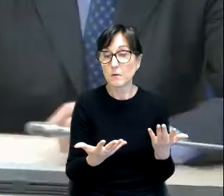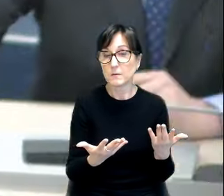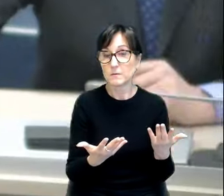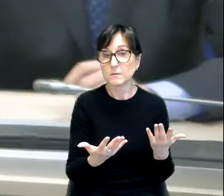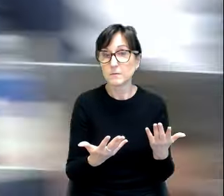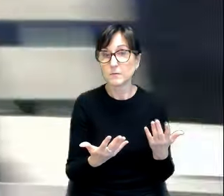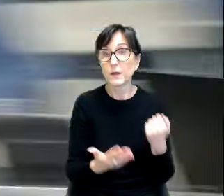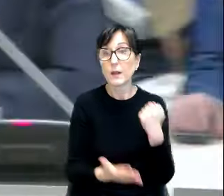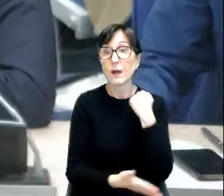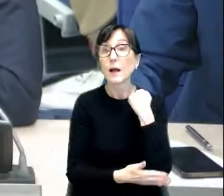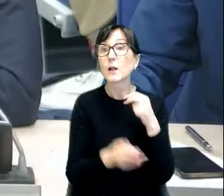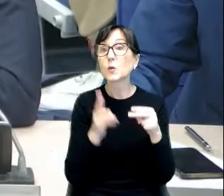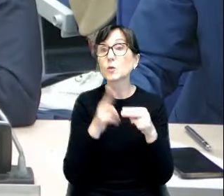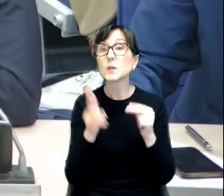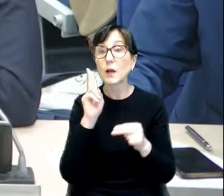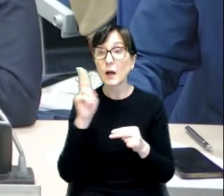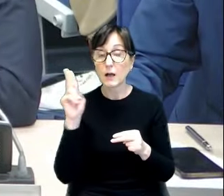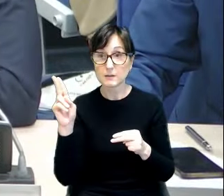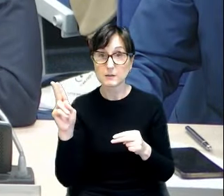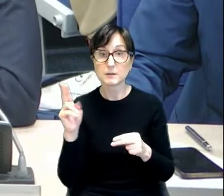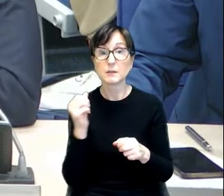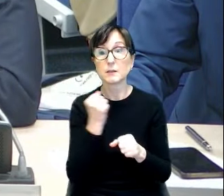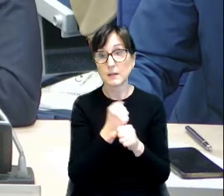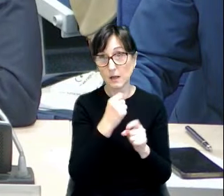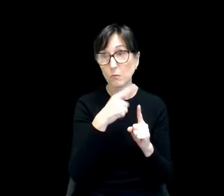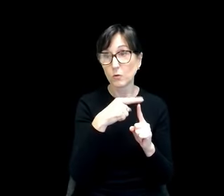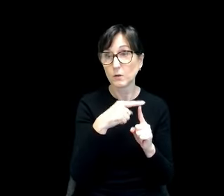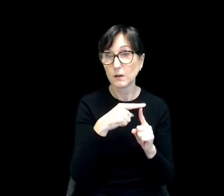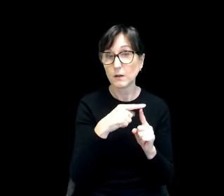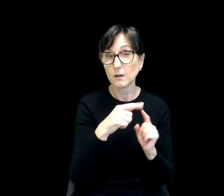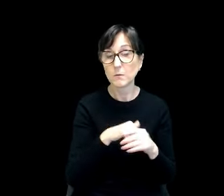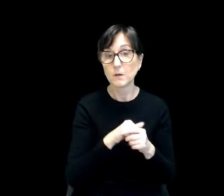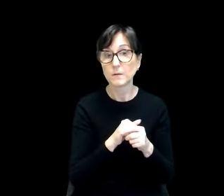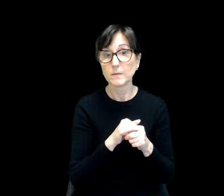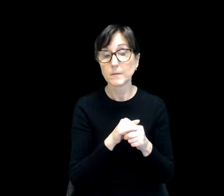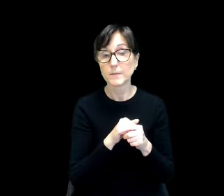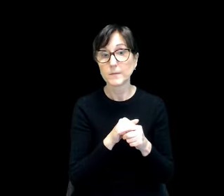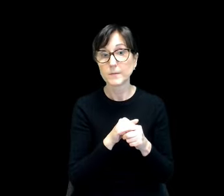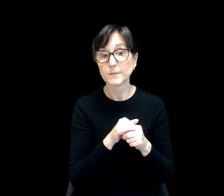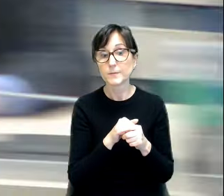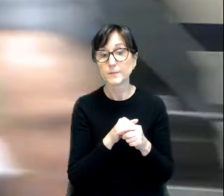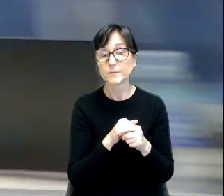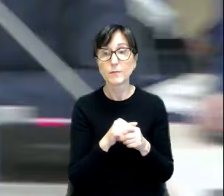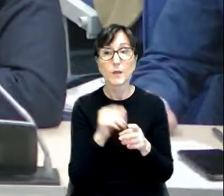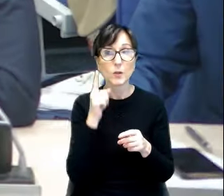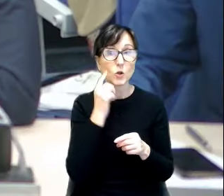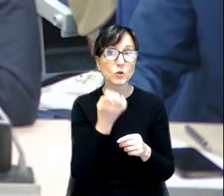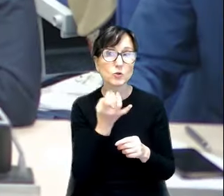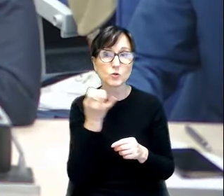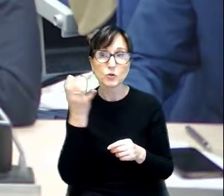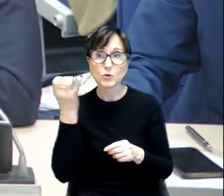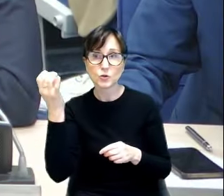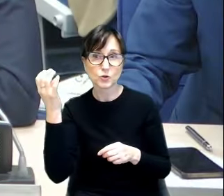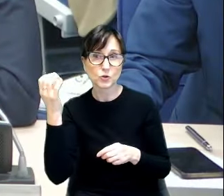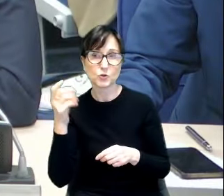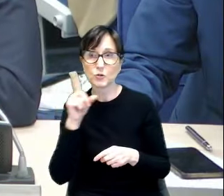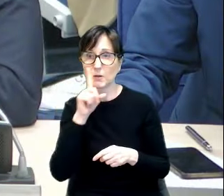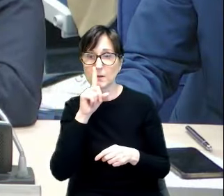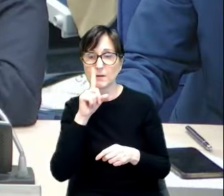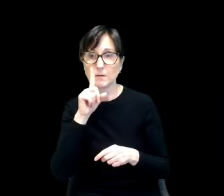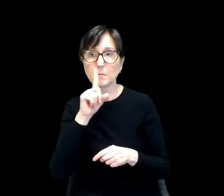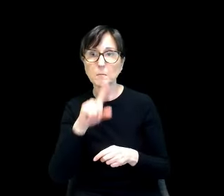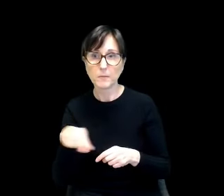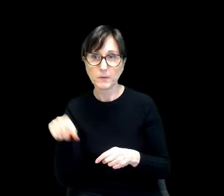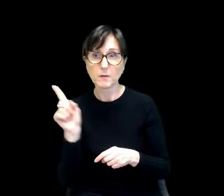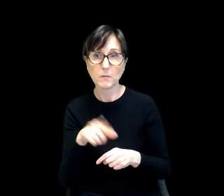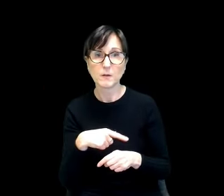tarybo tai bent jau mes jau vieną precedentą parodėm tai norėtųsi kad tokių daugiau nebūtų ir tokie apribojimai mano galva yra